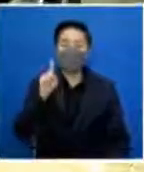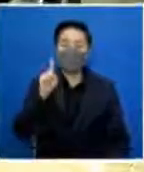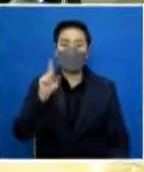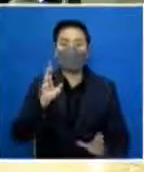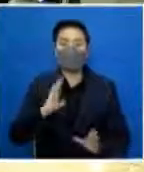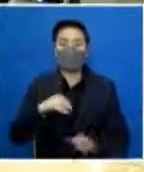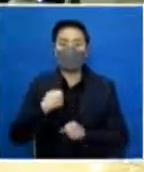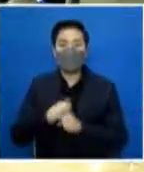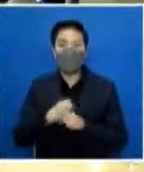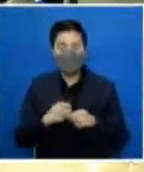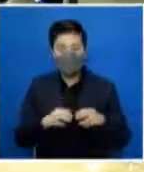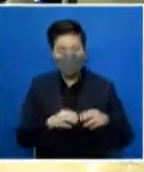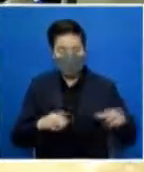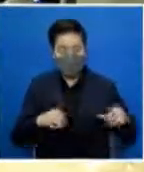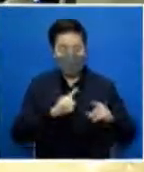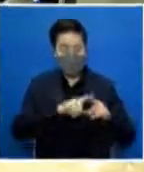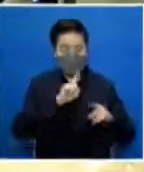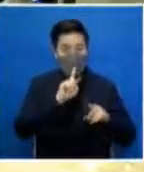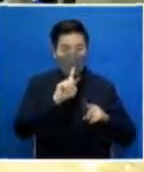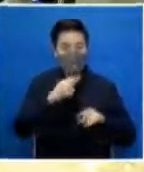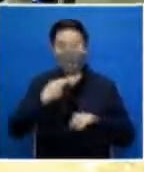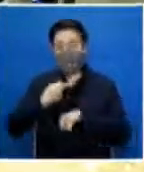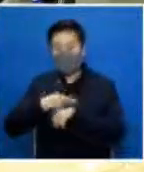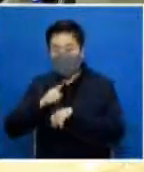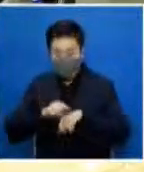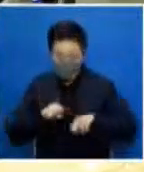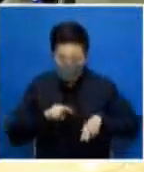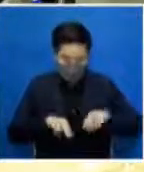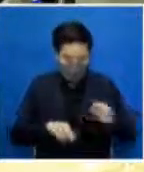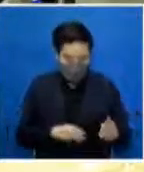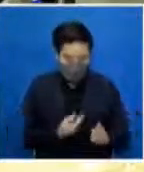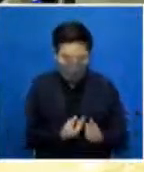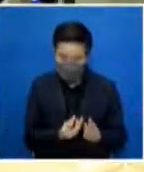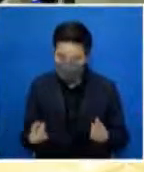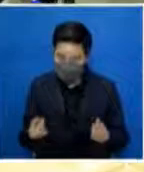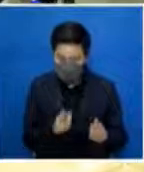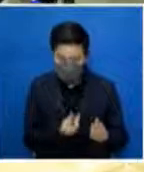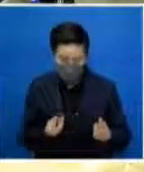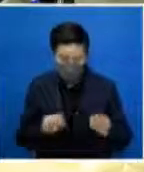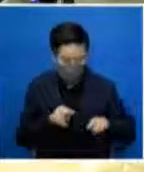านนำกล่องลูกบอลหมายเลข1มาให้ประธานกรรมการได้ทำการตรวจสอบค่ะ